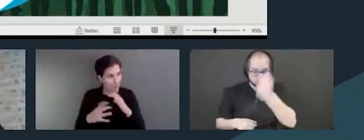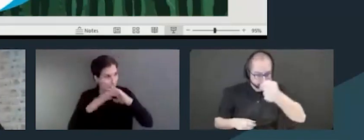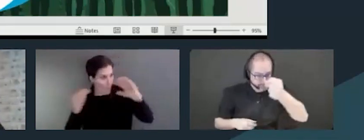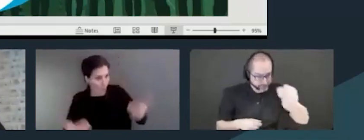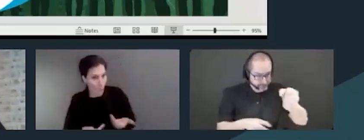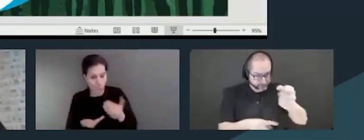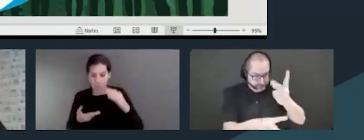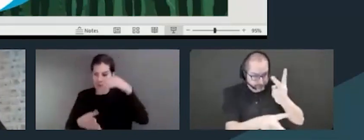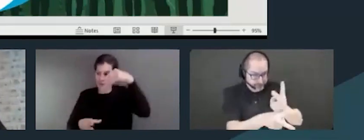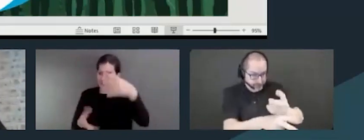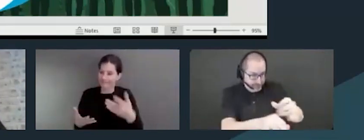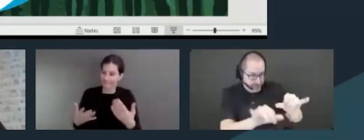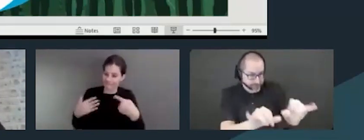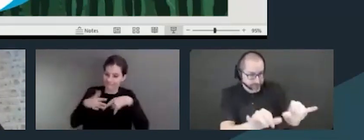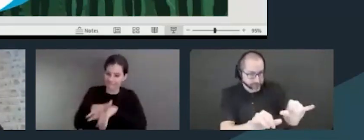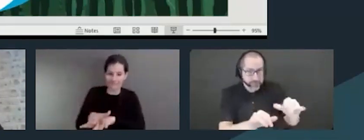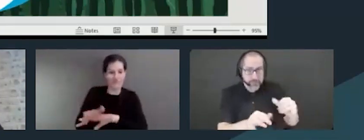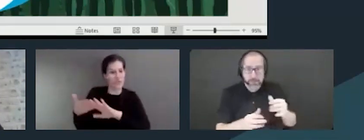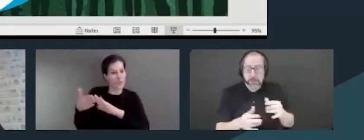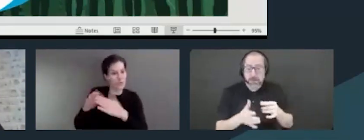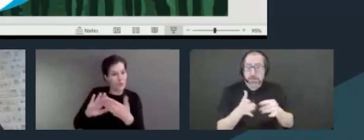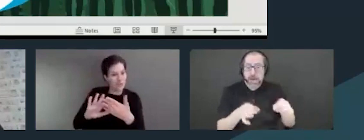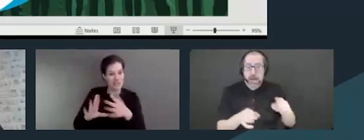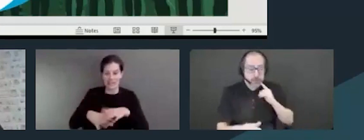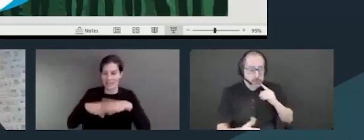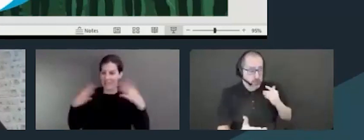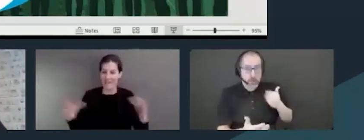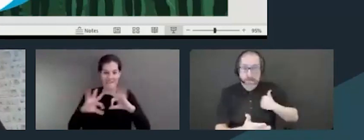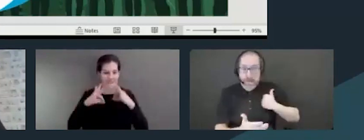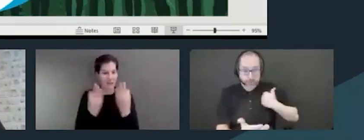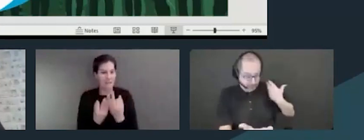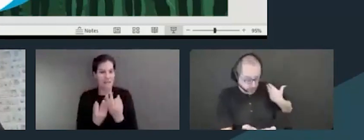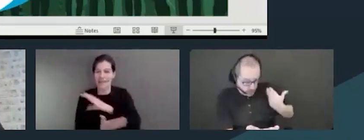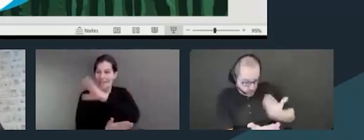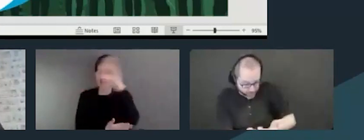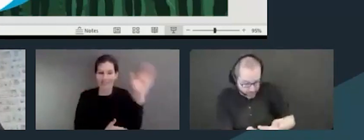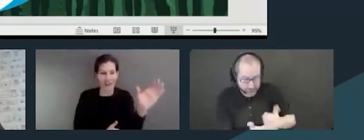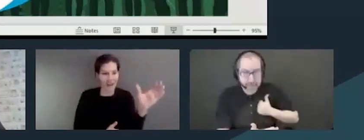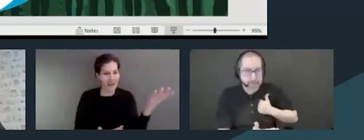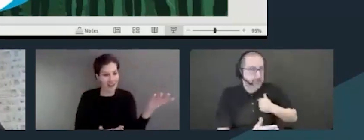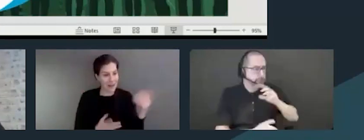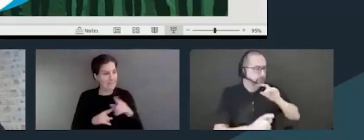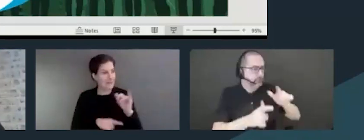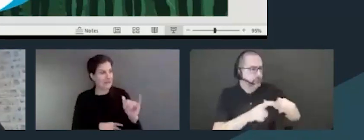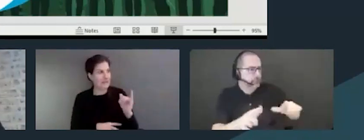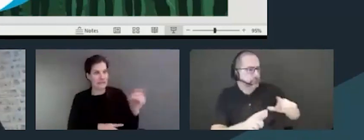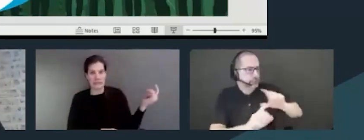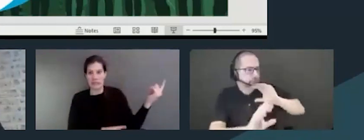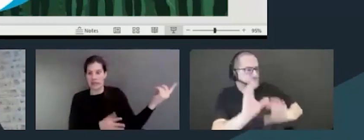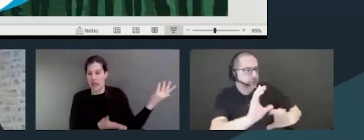Lorsqu'ils arrivent au Canada, ils ne peuvent pas parler l'anglais, ils n'ont pas le sentiment d'appartenance. Donc, la plupart du temps,